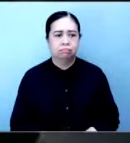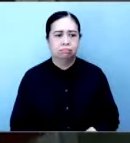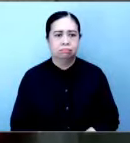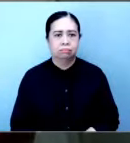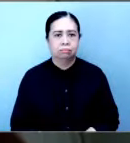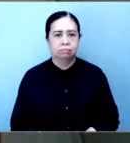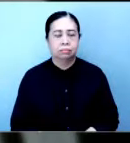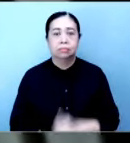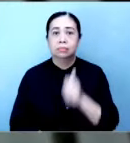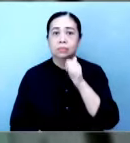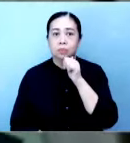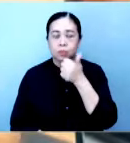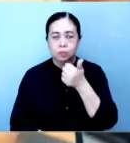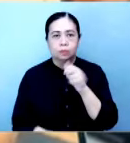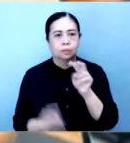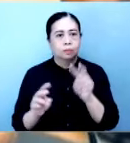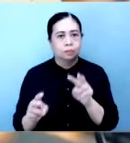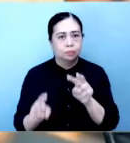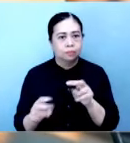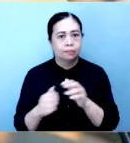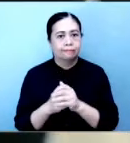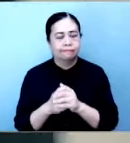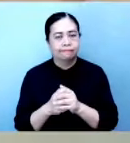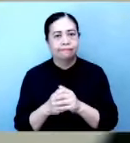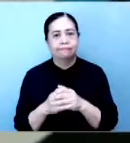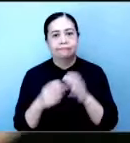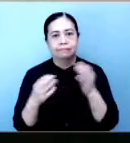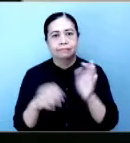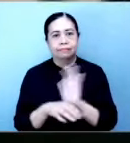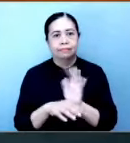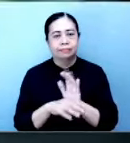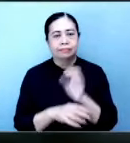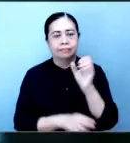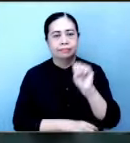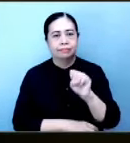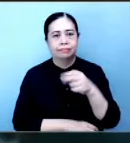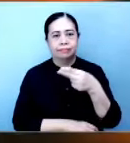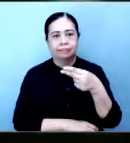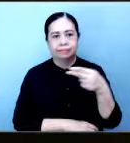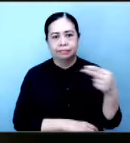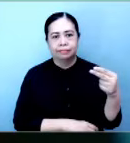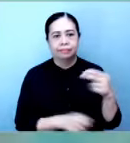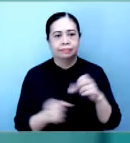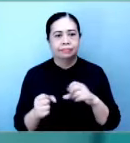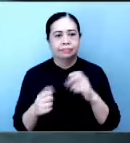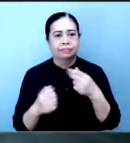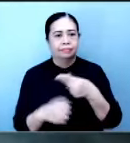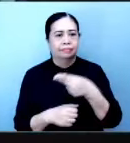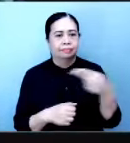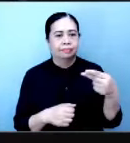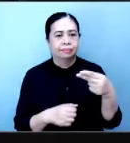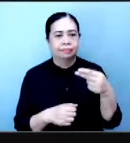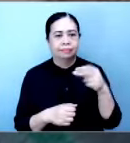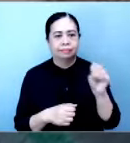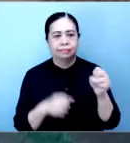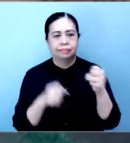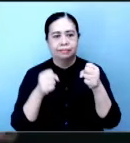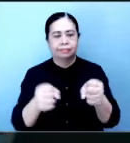Bukas na ang inaabangang sequel ng hit series na Senior High, ang High Street!